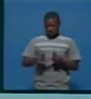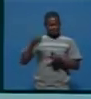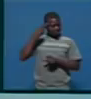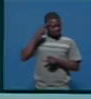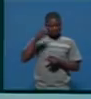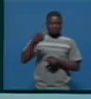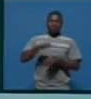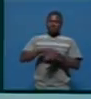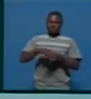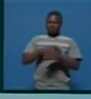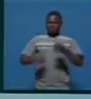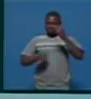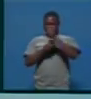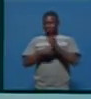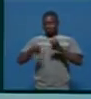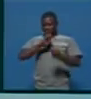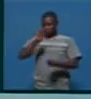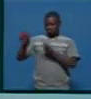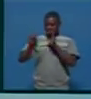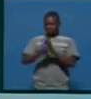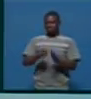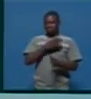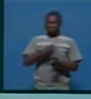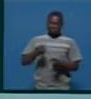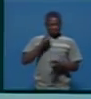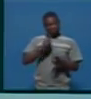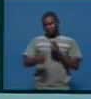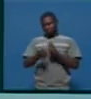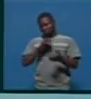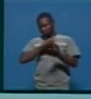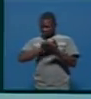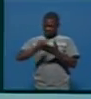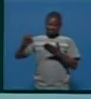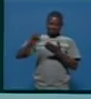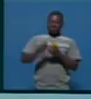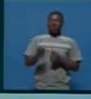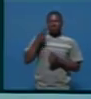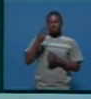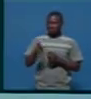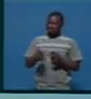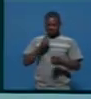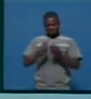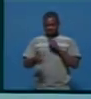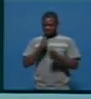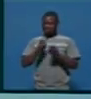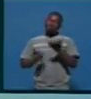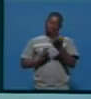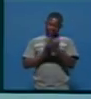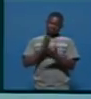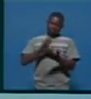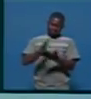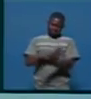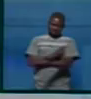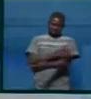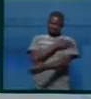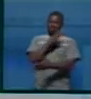de l'environnement et les risques sanitaires liés à la prolifération des déchets. L'ouverture de la 2e édition de la foire